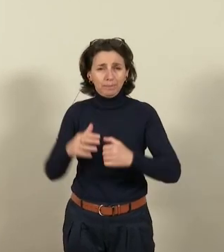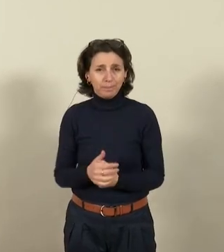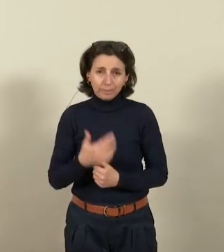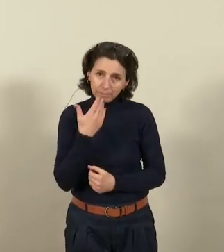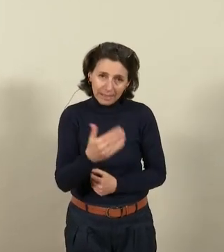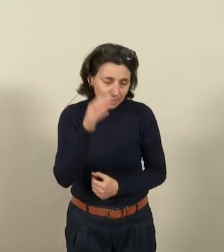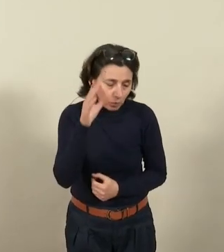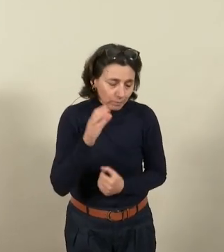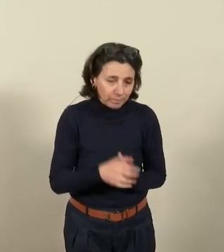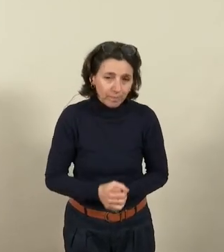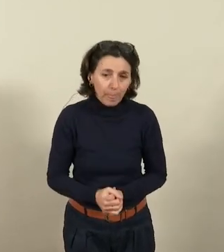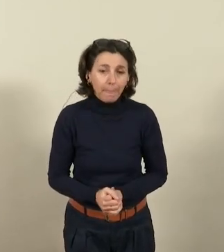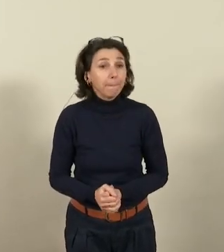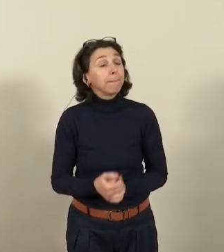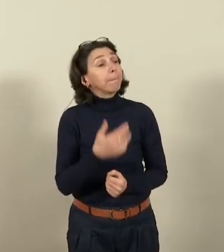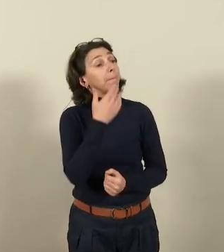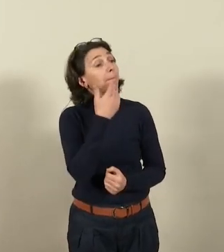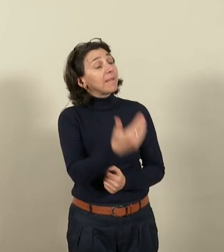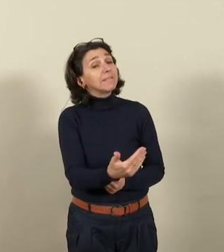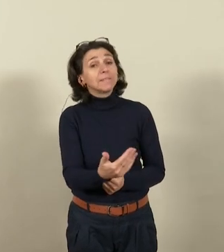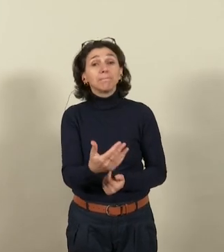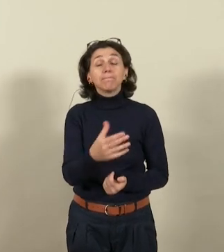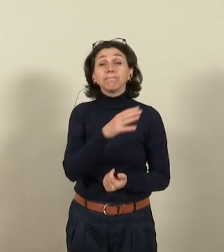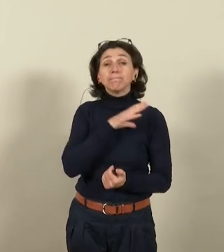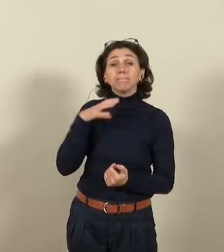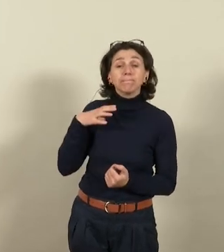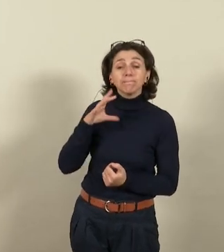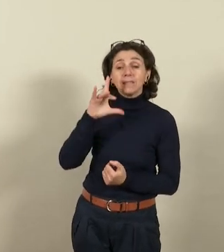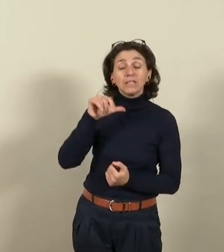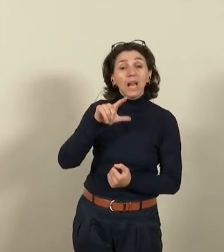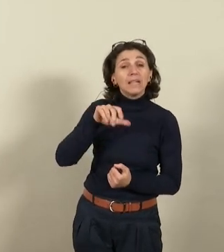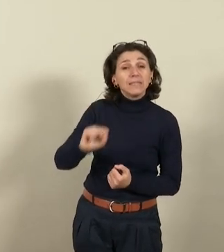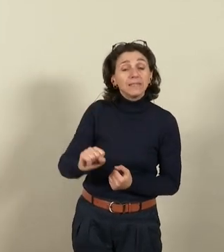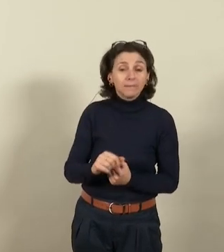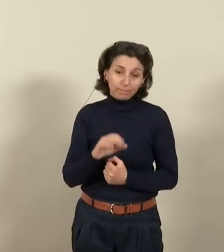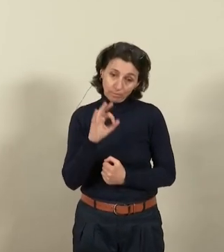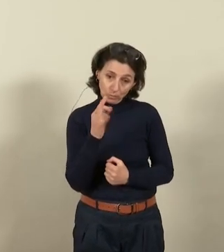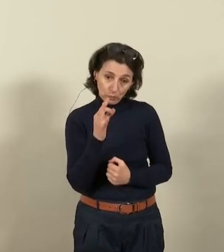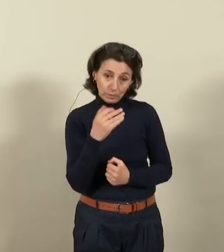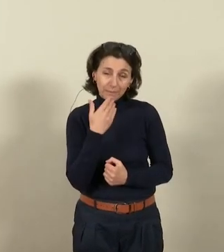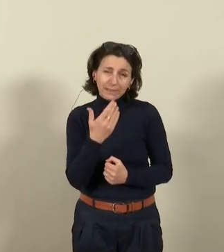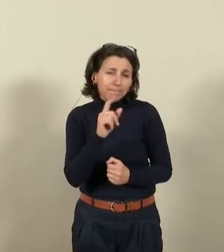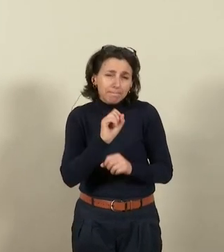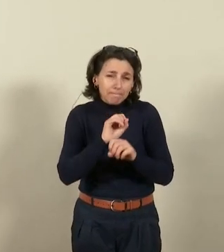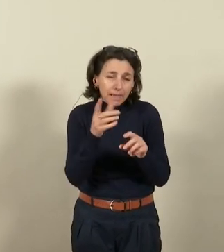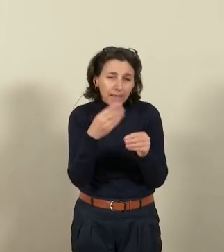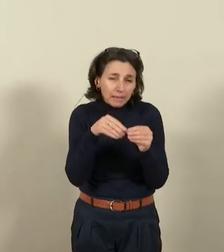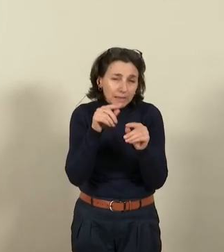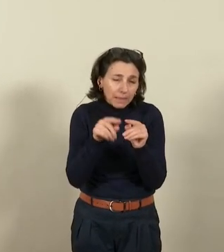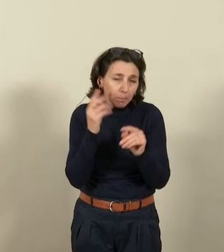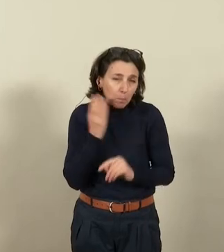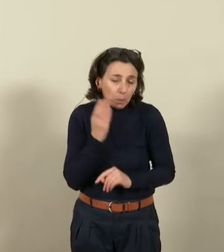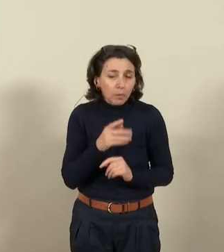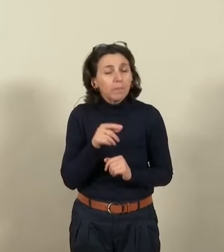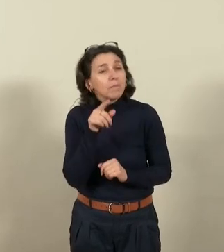écoute merci Madame Chalas à nouveau oui merci j'aurais juste besoin d'un petit éclaircissement est-ce que